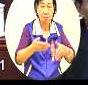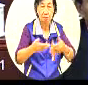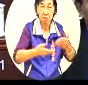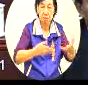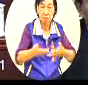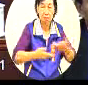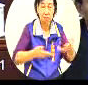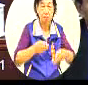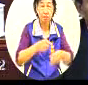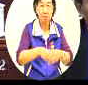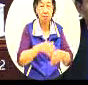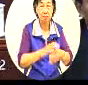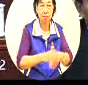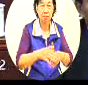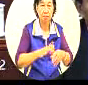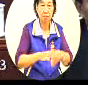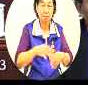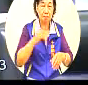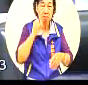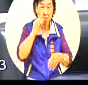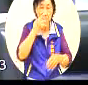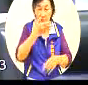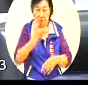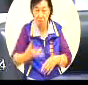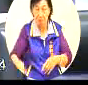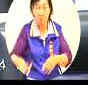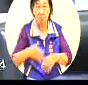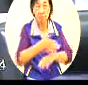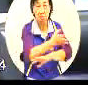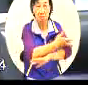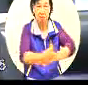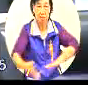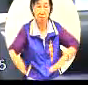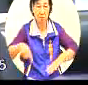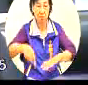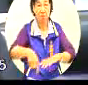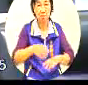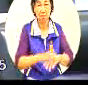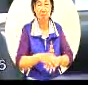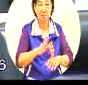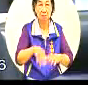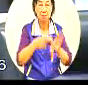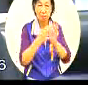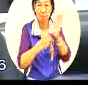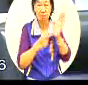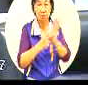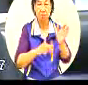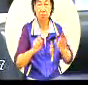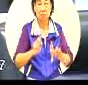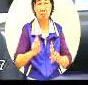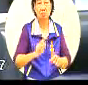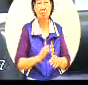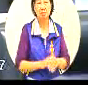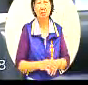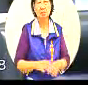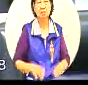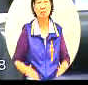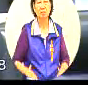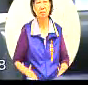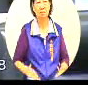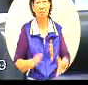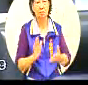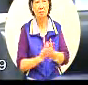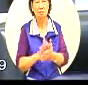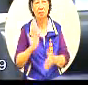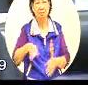三年后才会对家庭来 收。你现在是要针对这个。这个来做解释，还是说未来我们要考虑说是不是这个有不